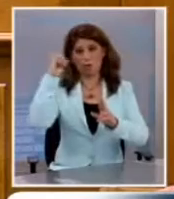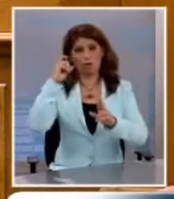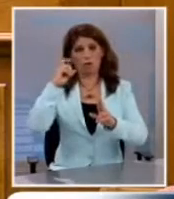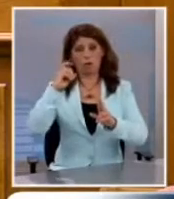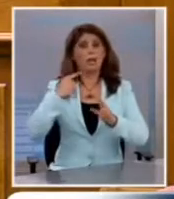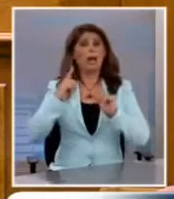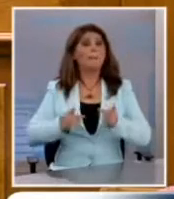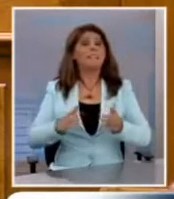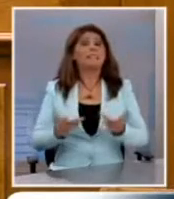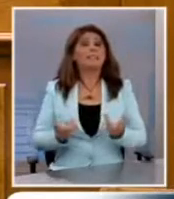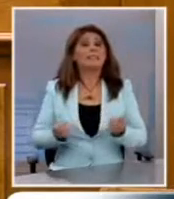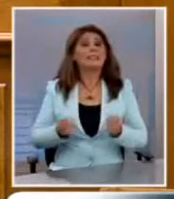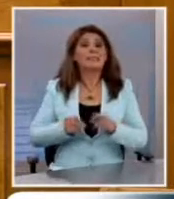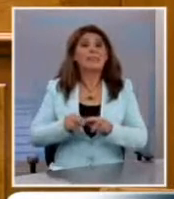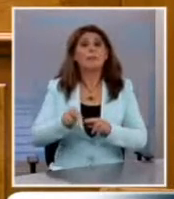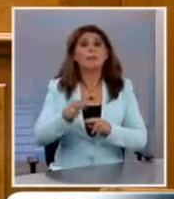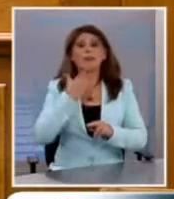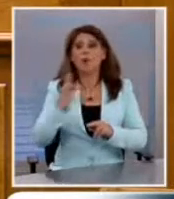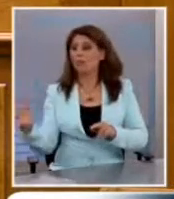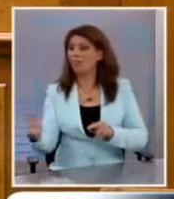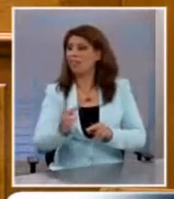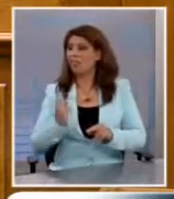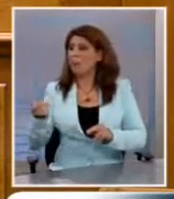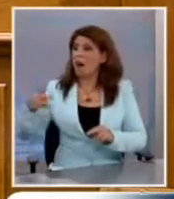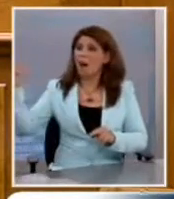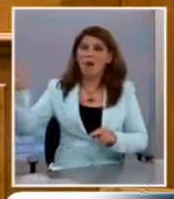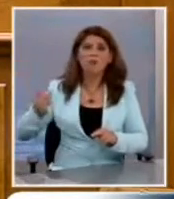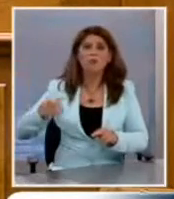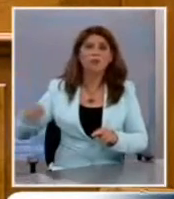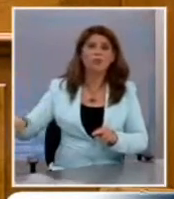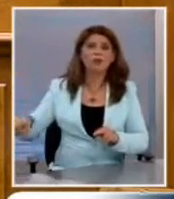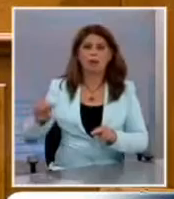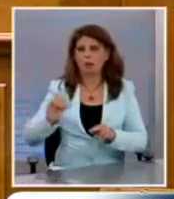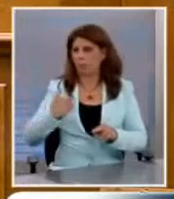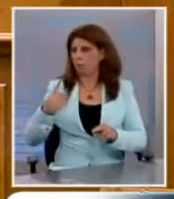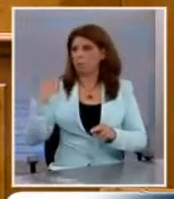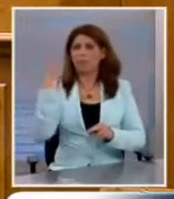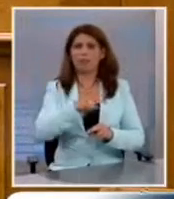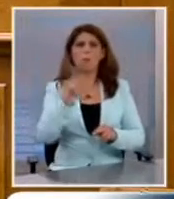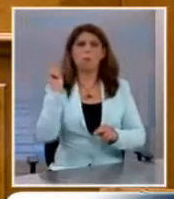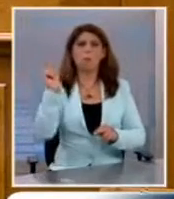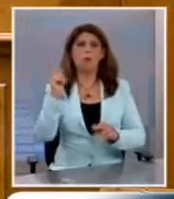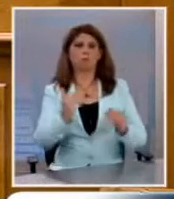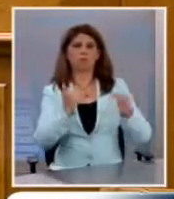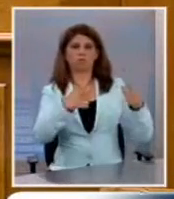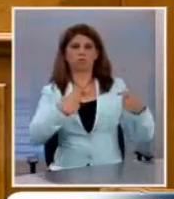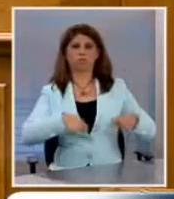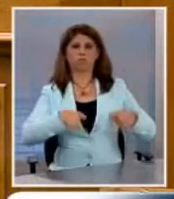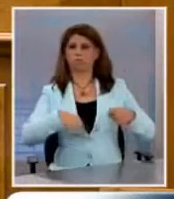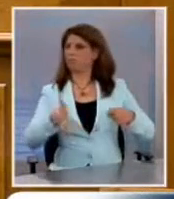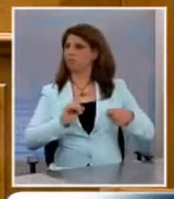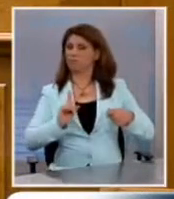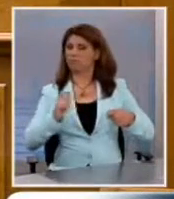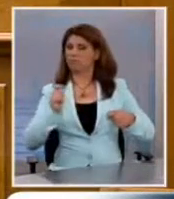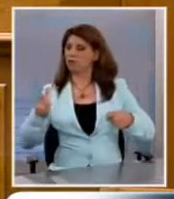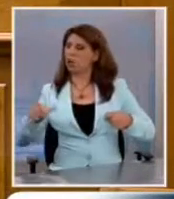κοινωνίας. Γιατί από εκεί προερχόμαστε. Δεν ανήκουμε στη δική σας πολιτική ελίτ. Δεν θα σας κάνουμε την χάρη όμως